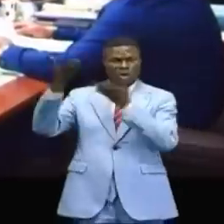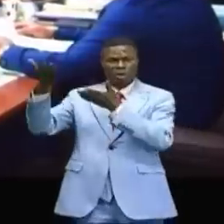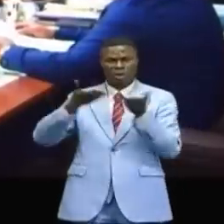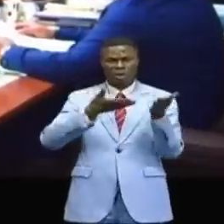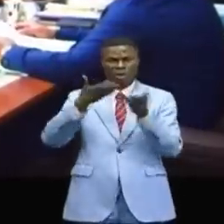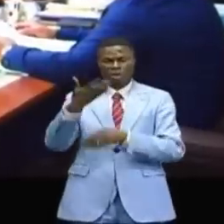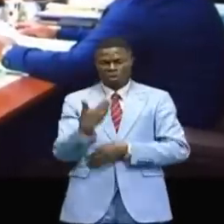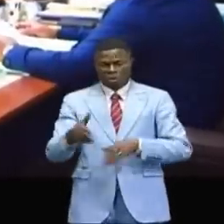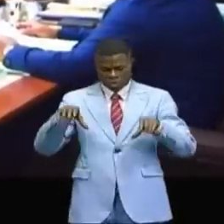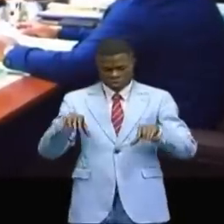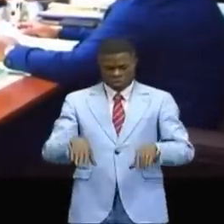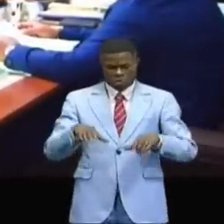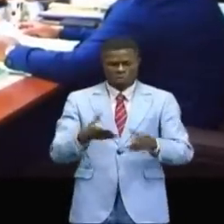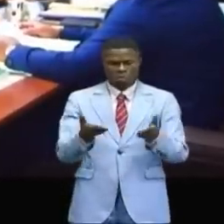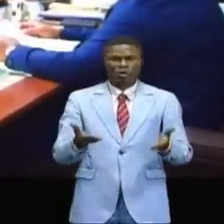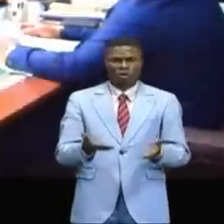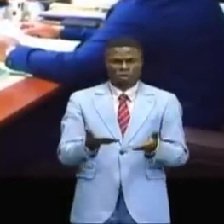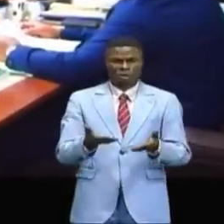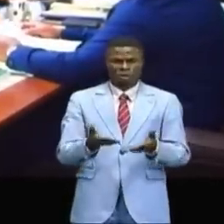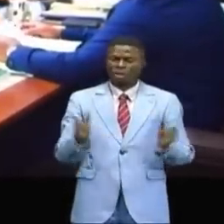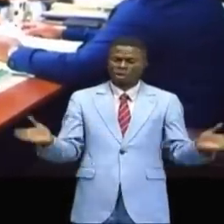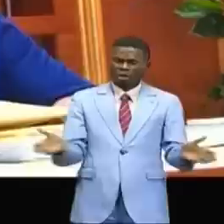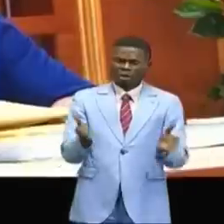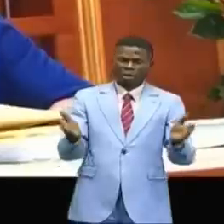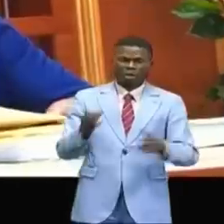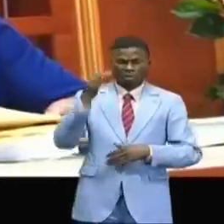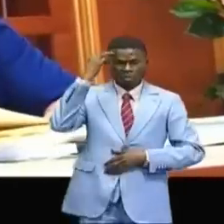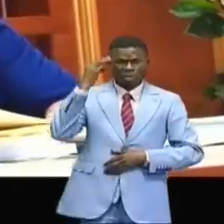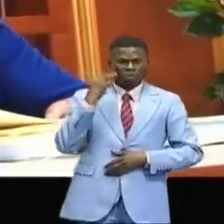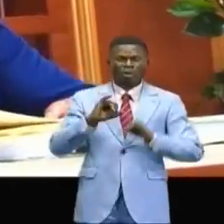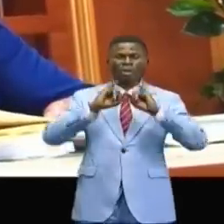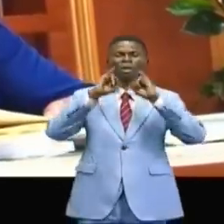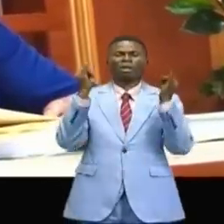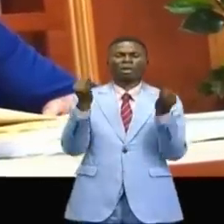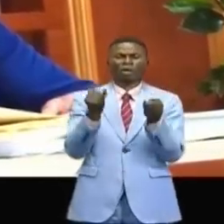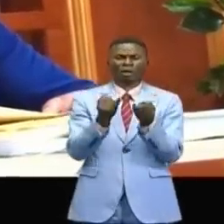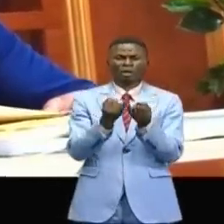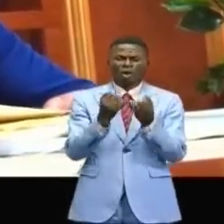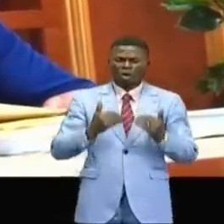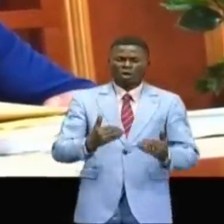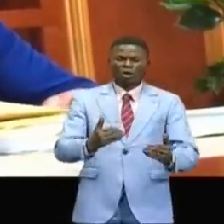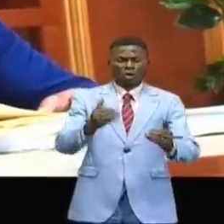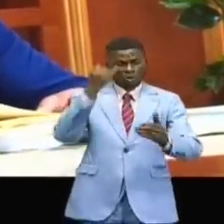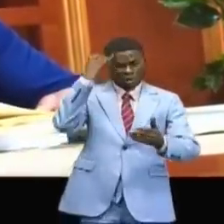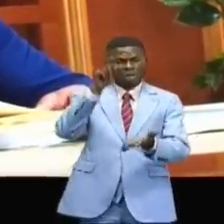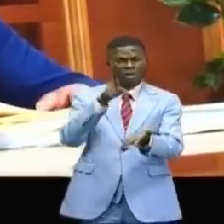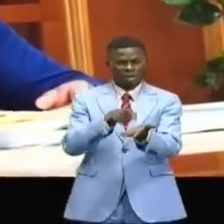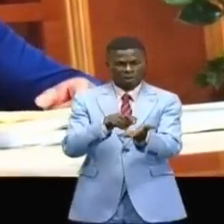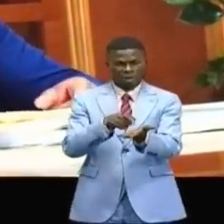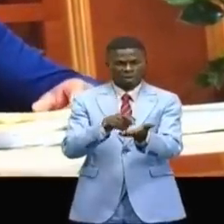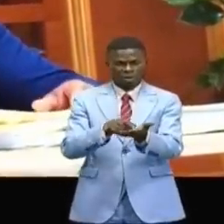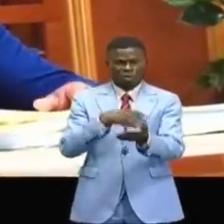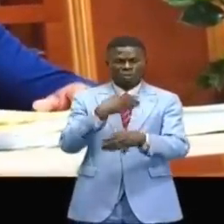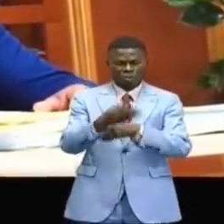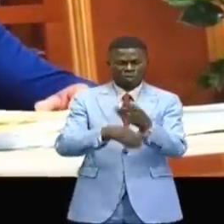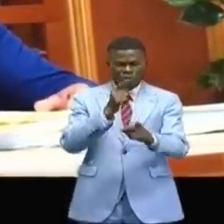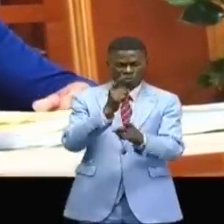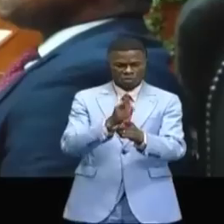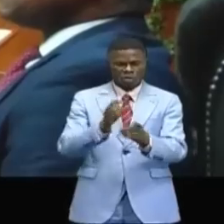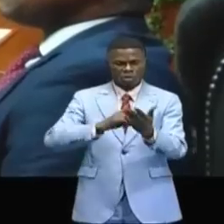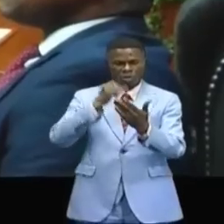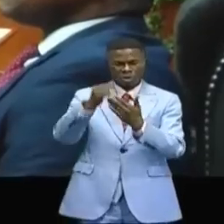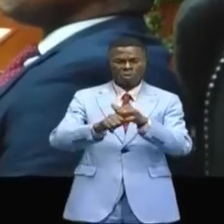nos produits locaux. Encourageant le ministre de l'Industrie à poursuivre dans les mêmes élans pour matérialiser d'autres